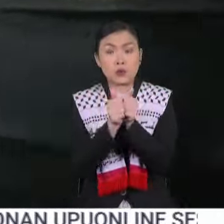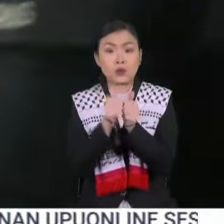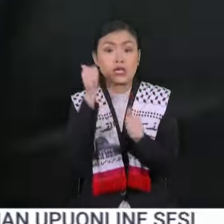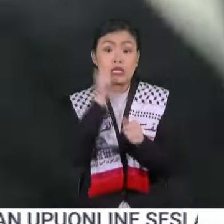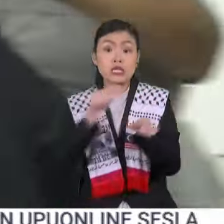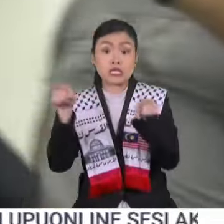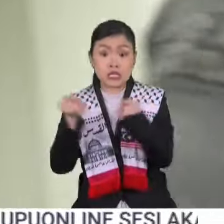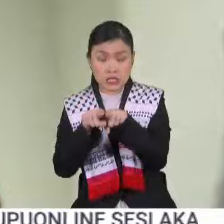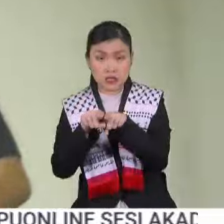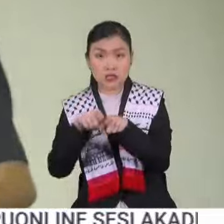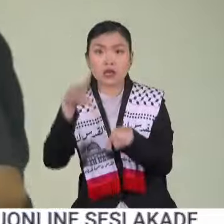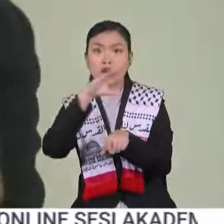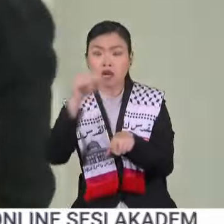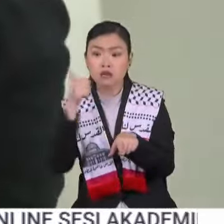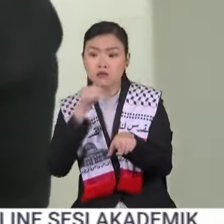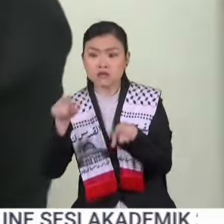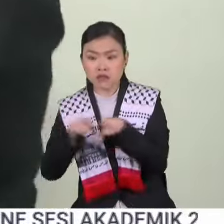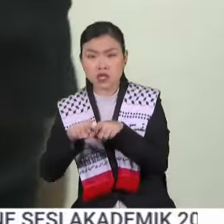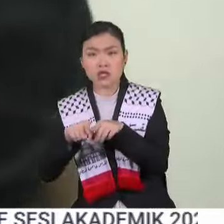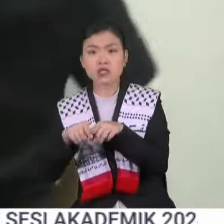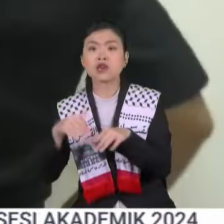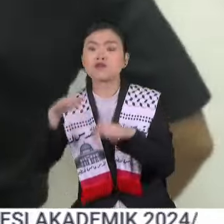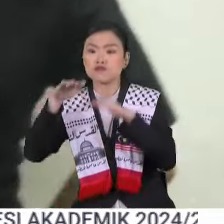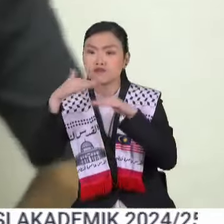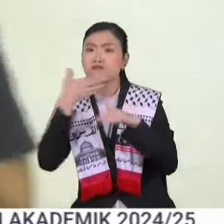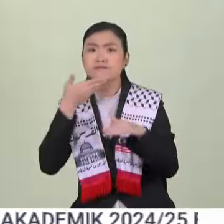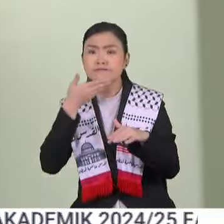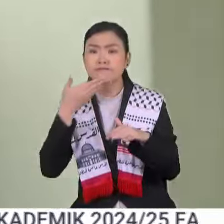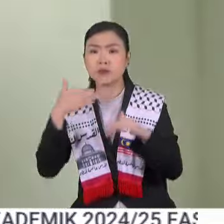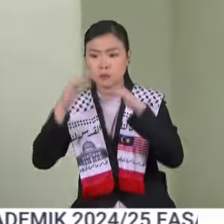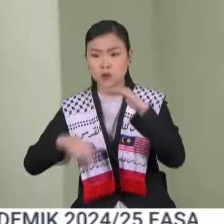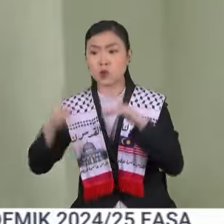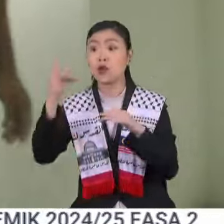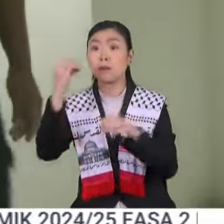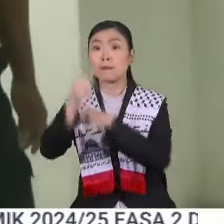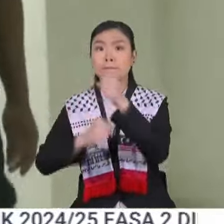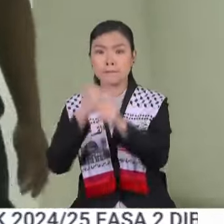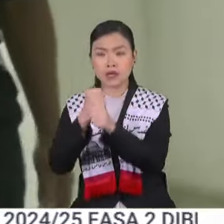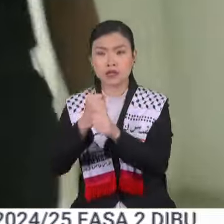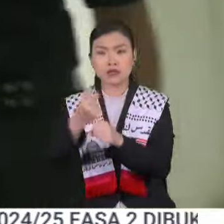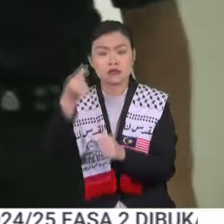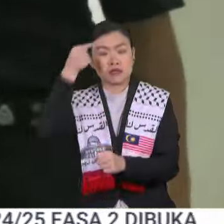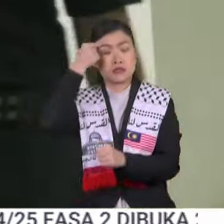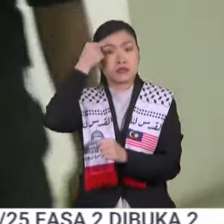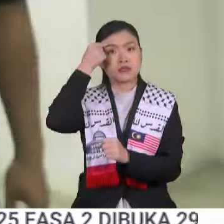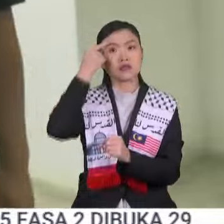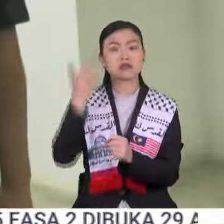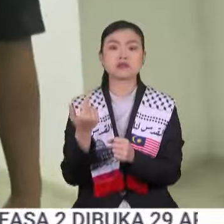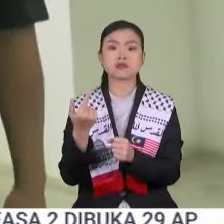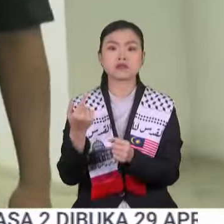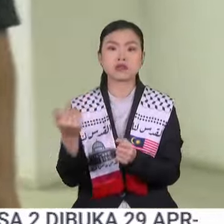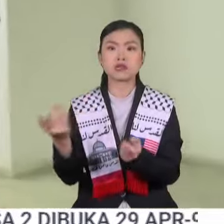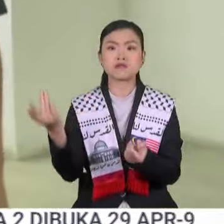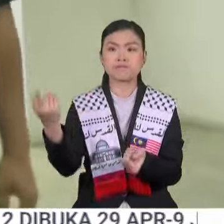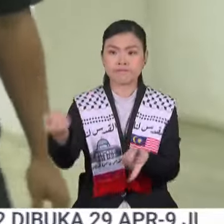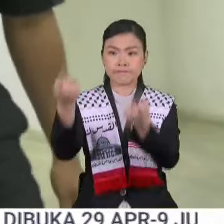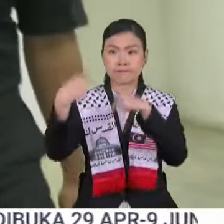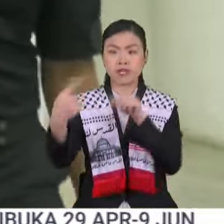mangsa selain mangsa masih di bawah umur dan masih trauma. Kes disebut semula 6 Mei ini.